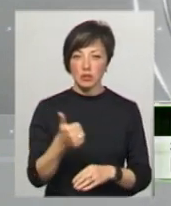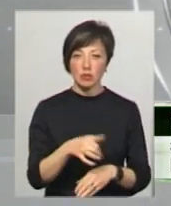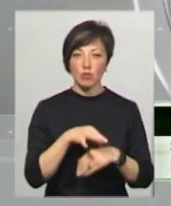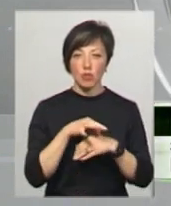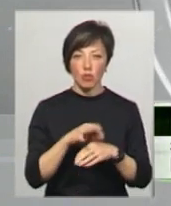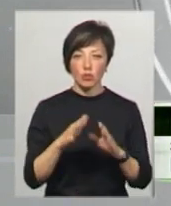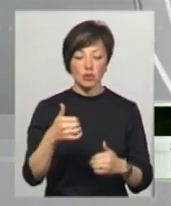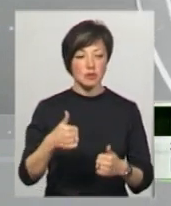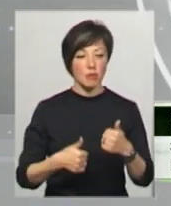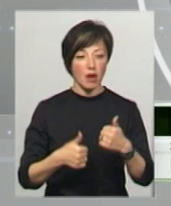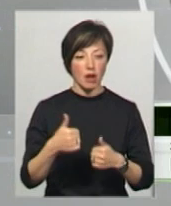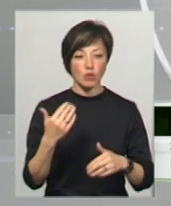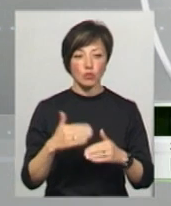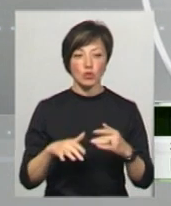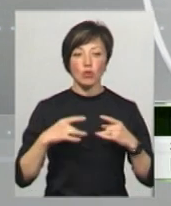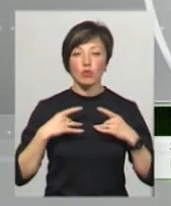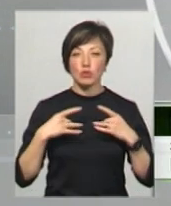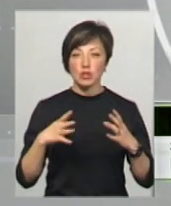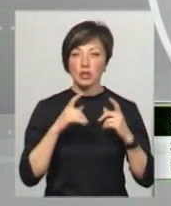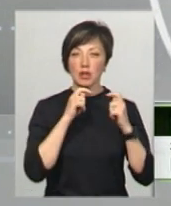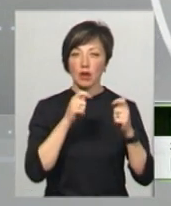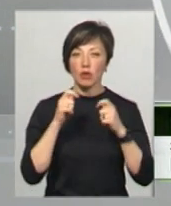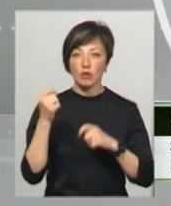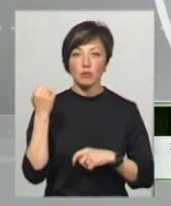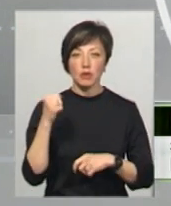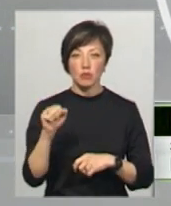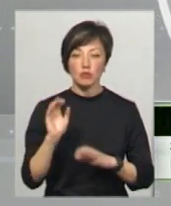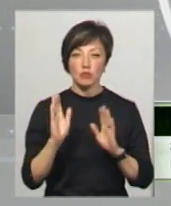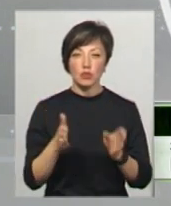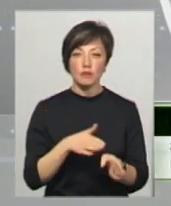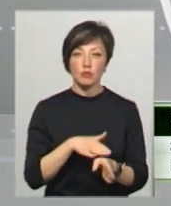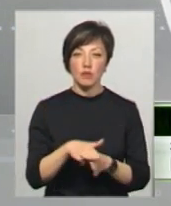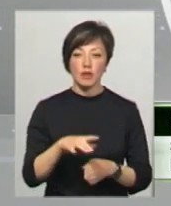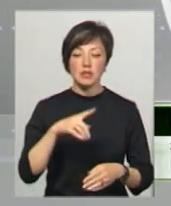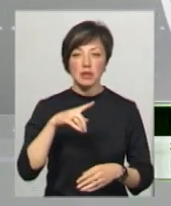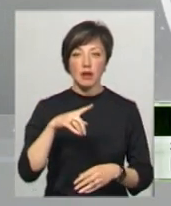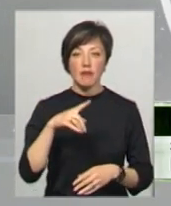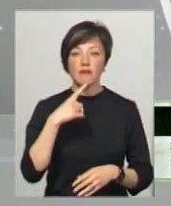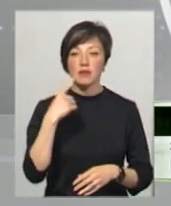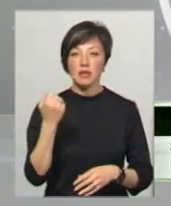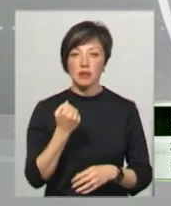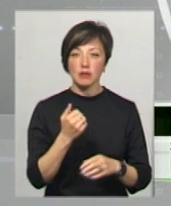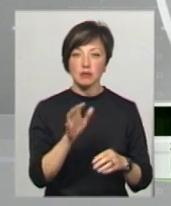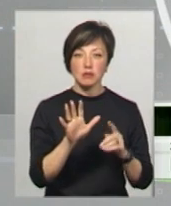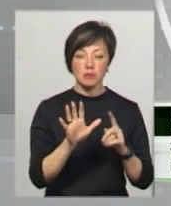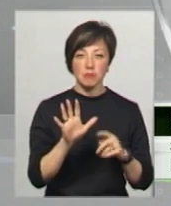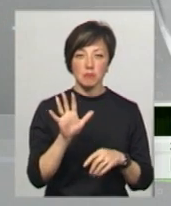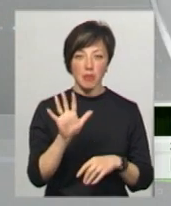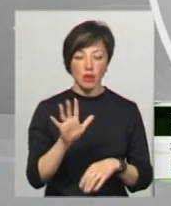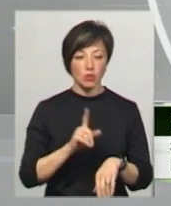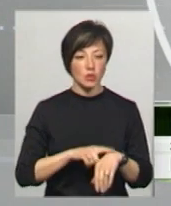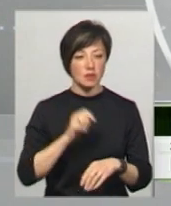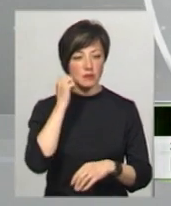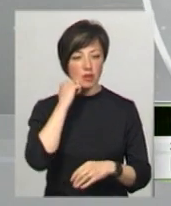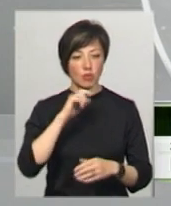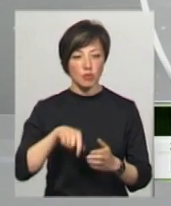проходити змагання. А вже урочисте нагородження переможців буде відбуватися в неділю з 5 години у нас в старому